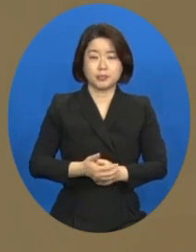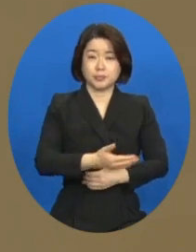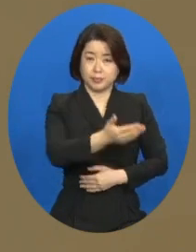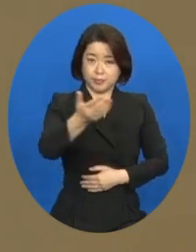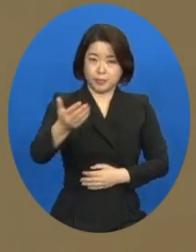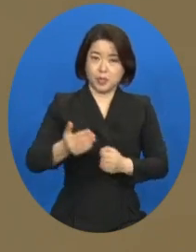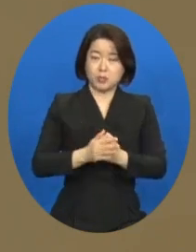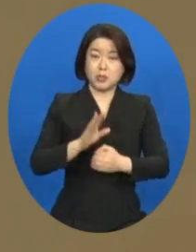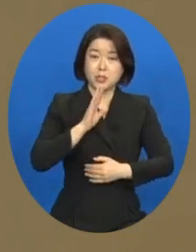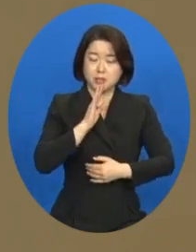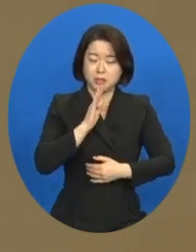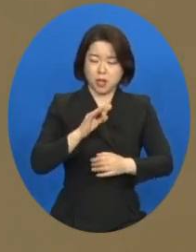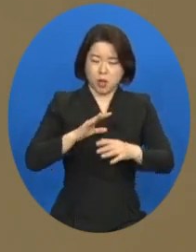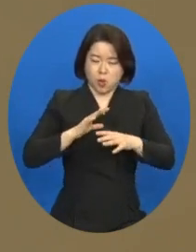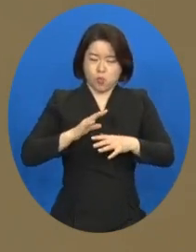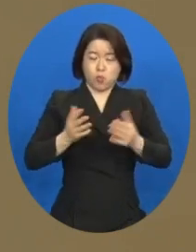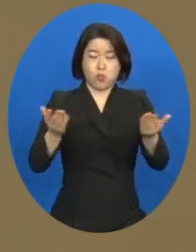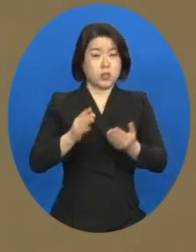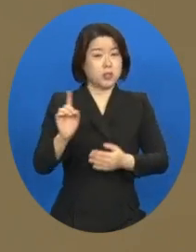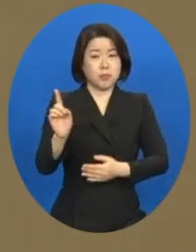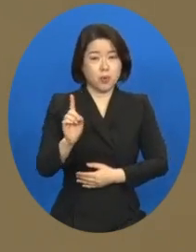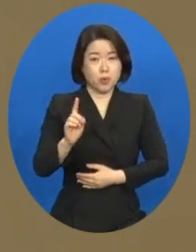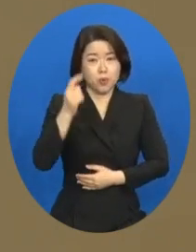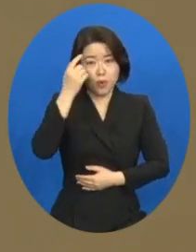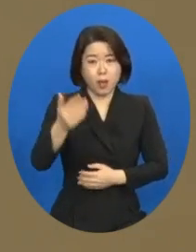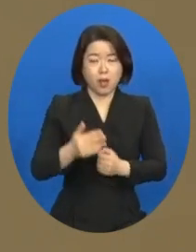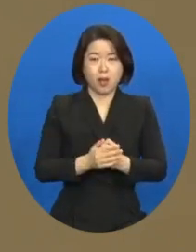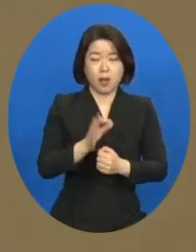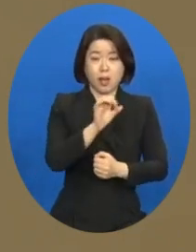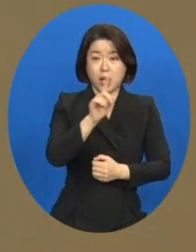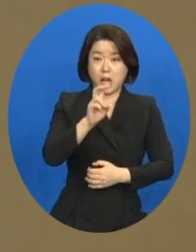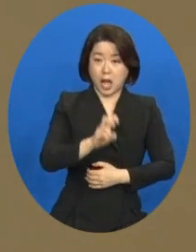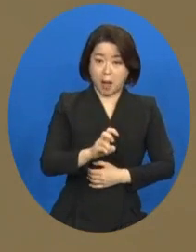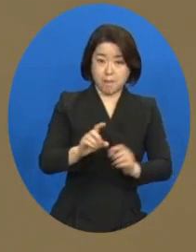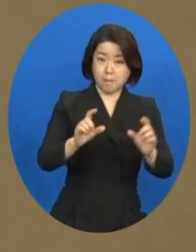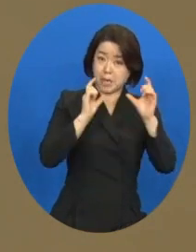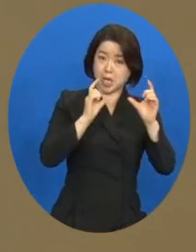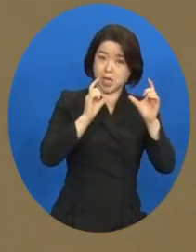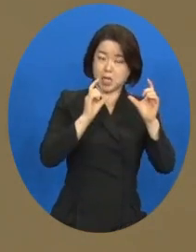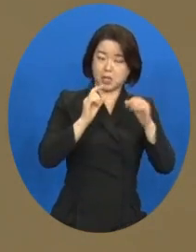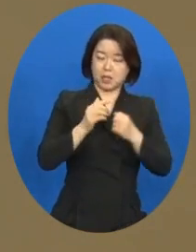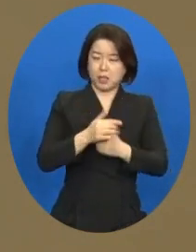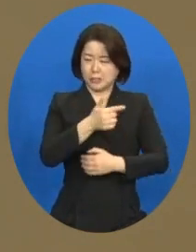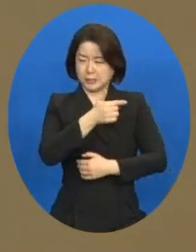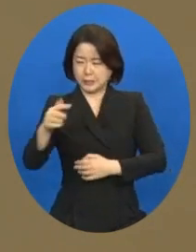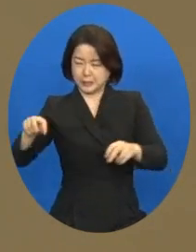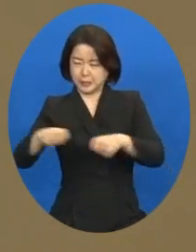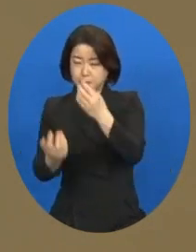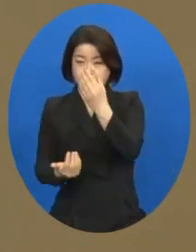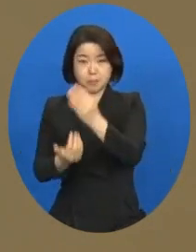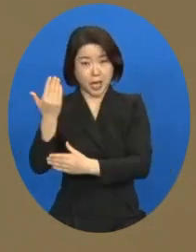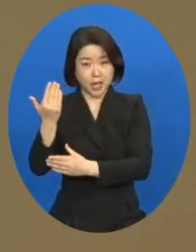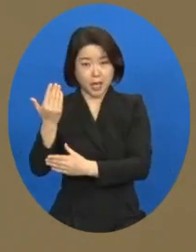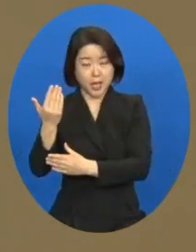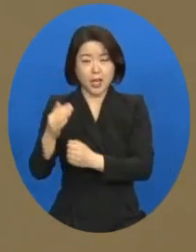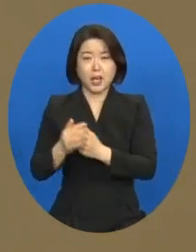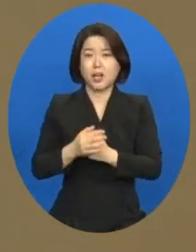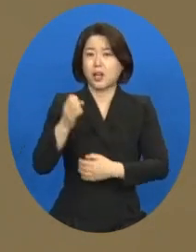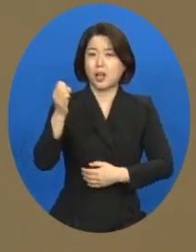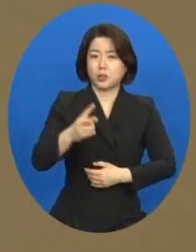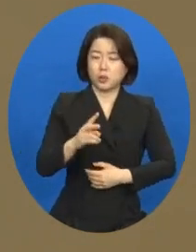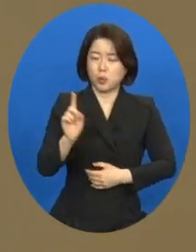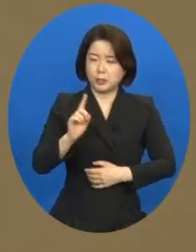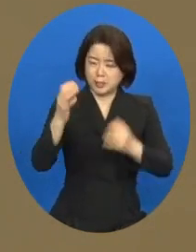여러분, 진짜 두려운 게 뭔지 아세요? 암에 걸린 거, 뭐 큰 사고를 당한 거, 또는 뭐